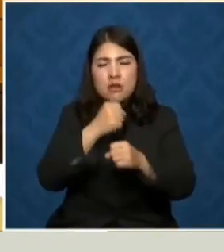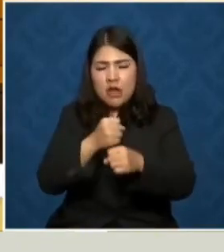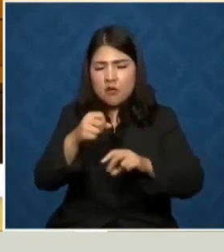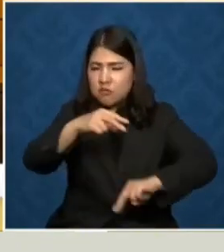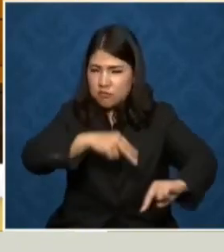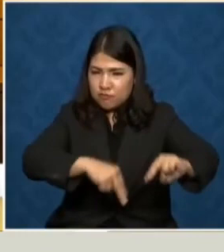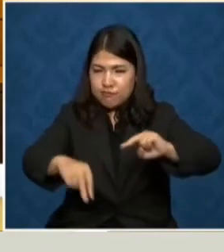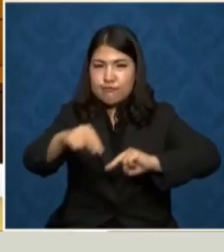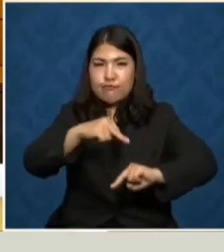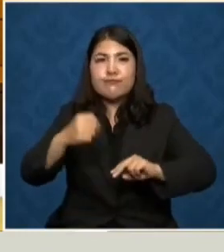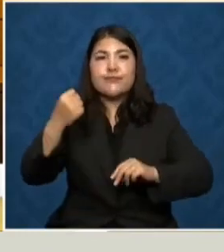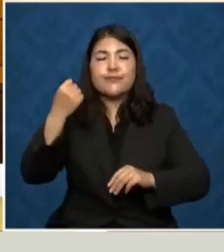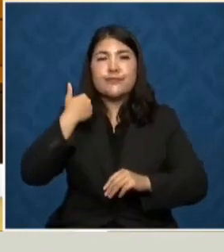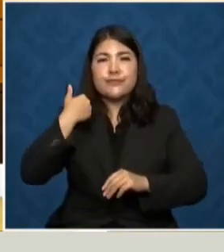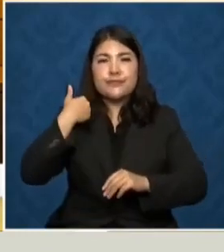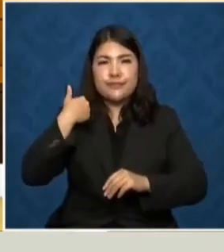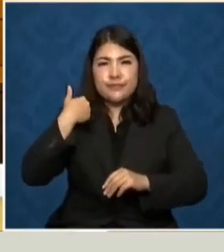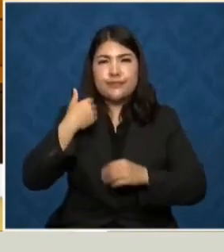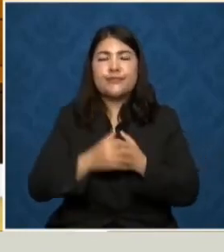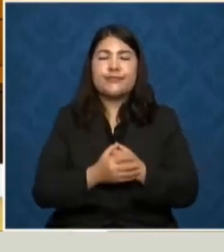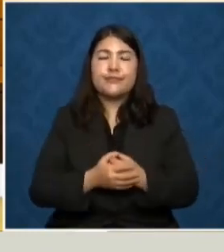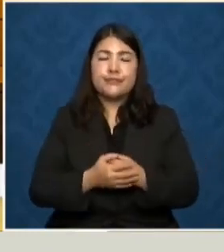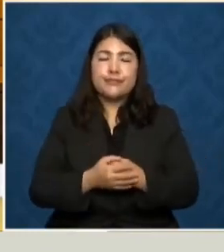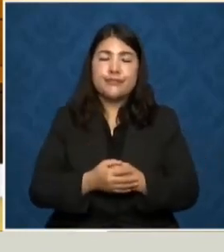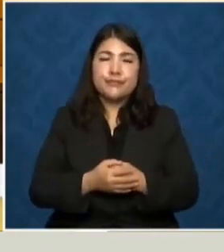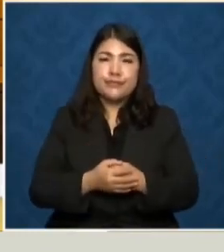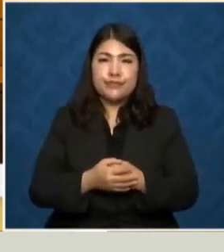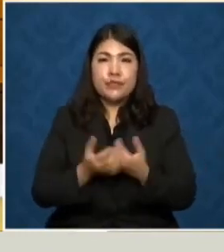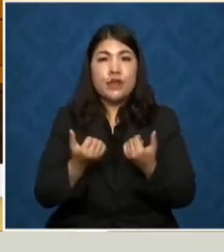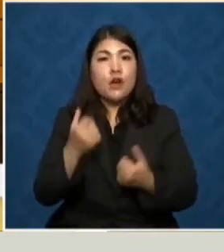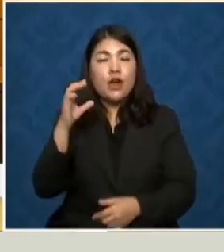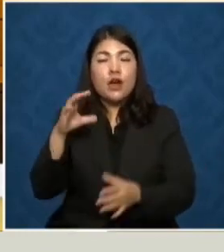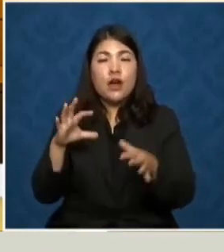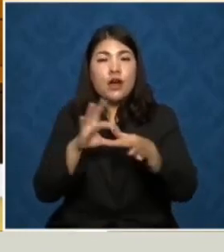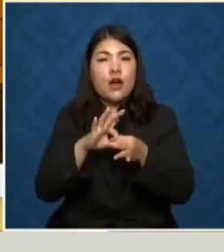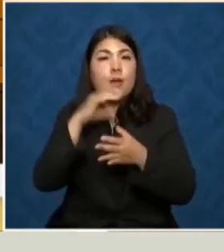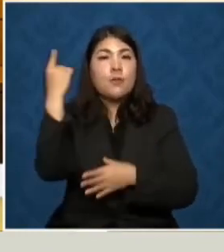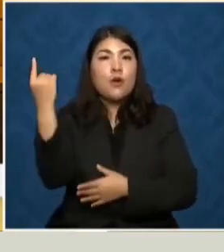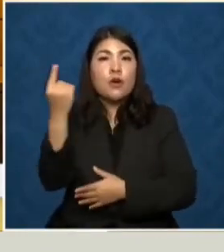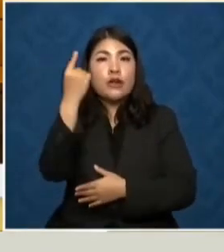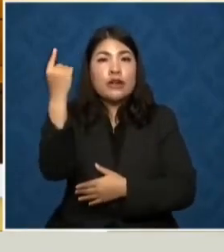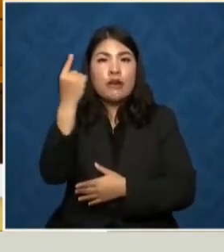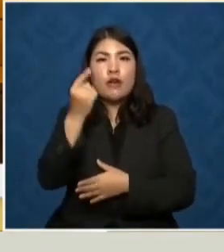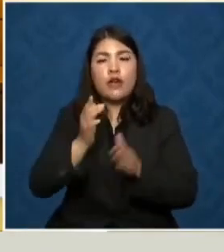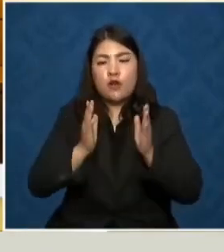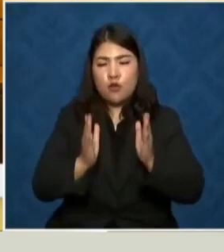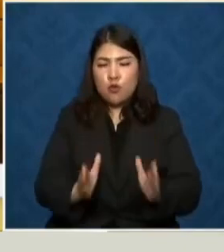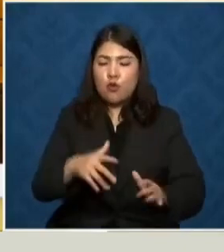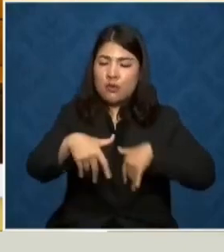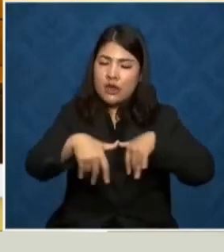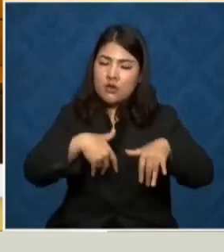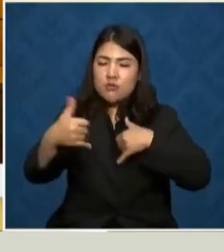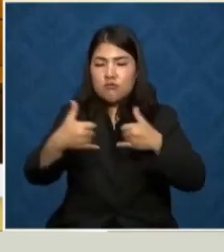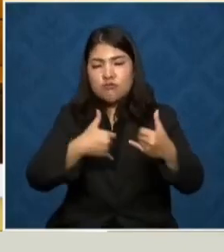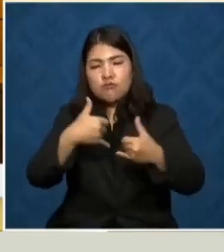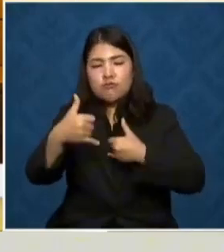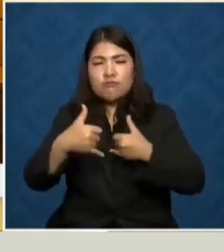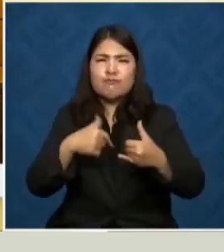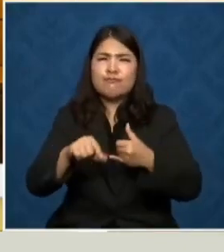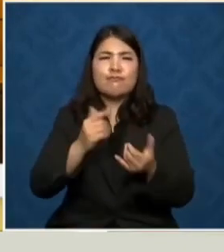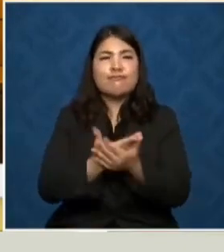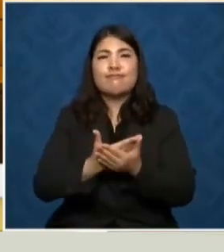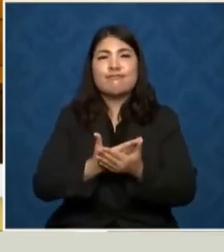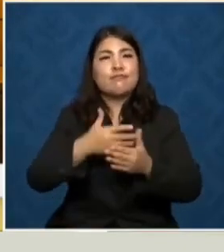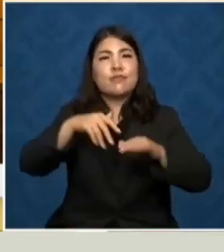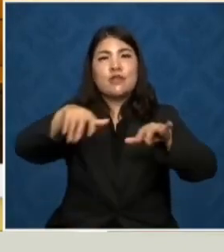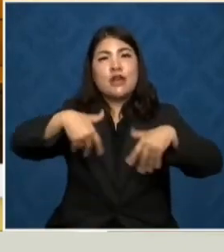เรื่องนี้อย่างดีนะครับการเรื่องของการท่องเที่ยวที่ทำให้พี่น้องประชาชนได้มีรายได้เข้ากระเป๋ามากยิ่งขึ้นก็มีการ